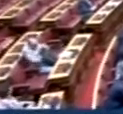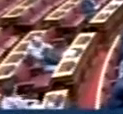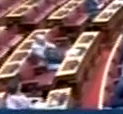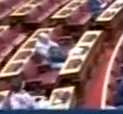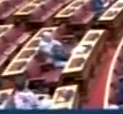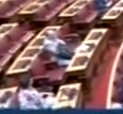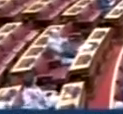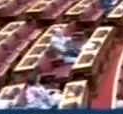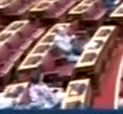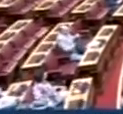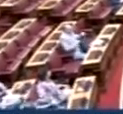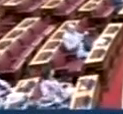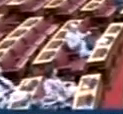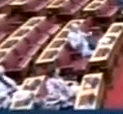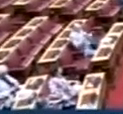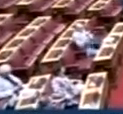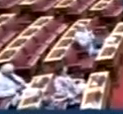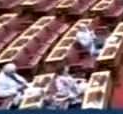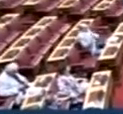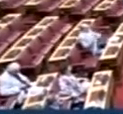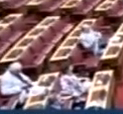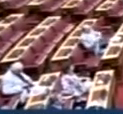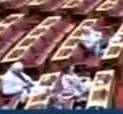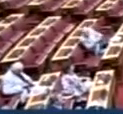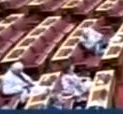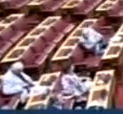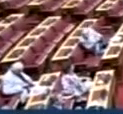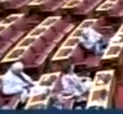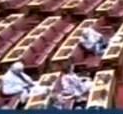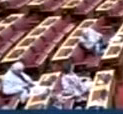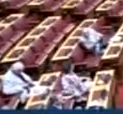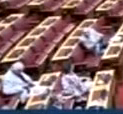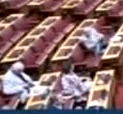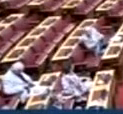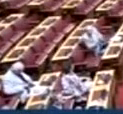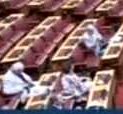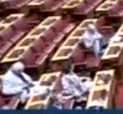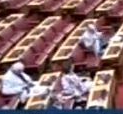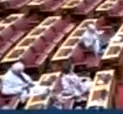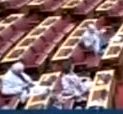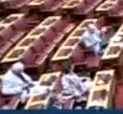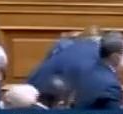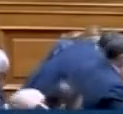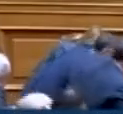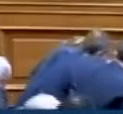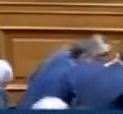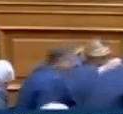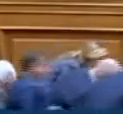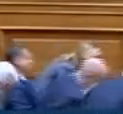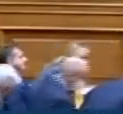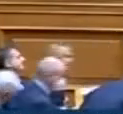στο τέλος της τετραετίας. Είχε αναφέρει και χαρακτηριστικά ότι ασφαλώς υπάρχουν πάρα πολλοί λόγοι για να γίνουν πρόωρες εκλογές. Υπάρχουν